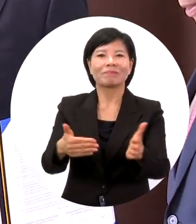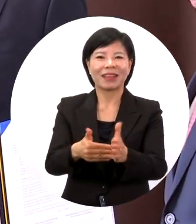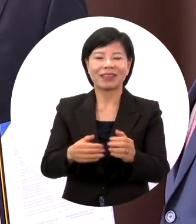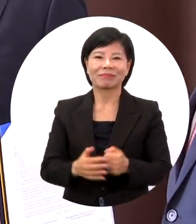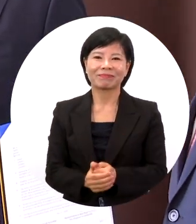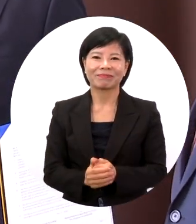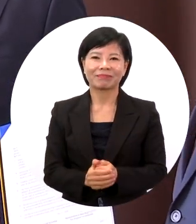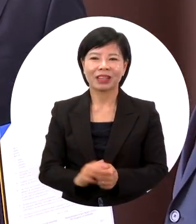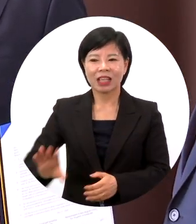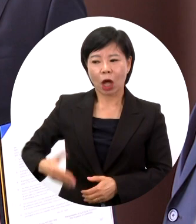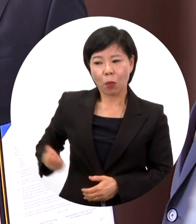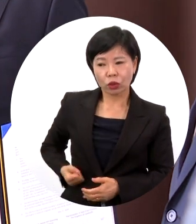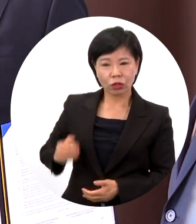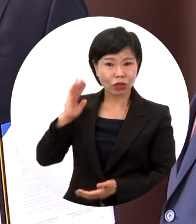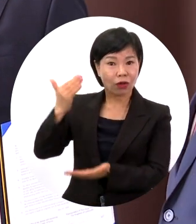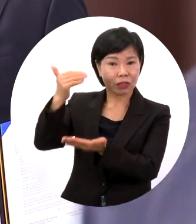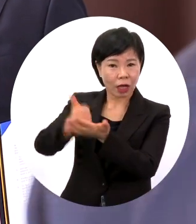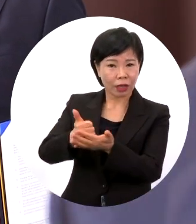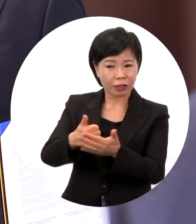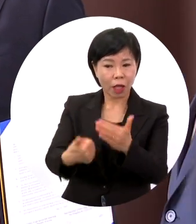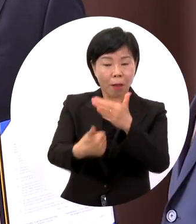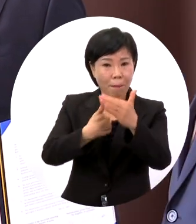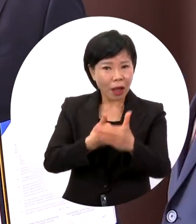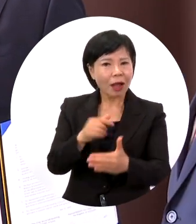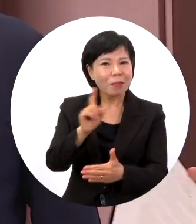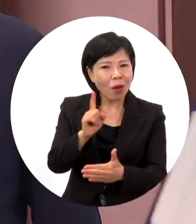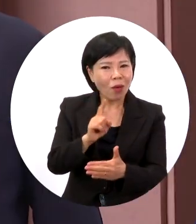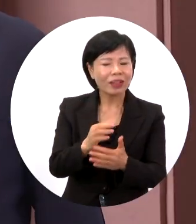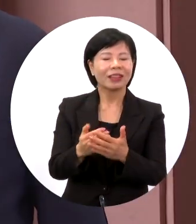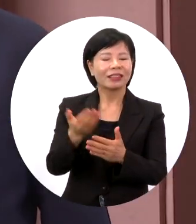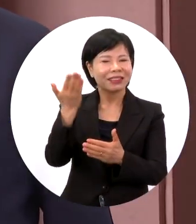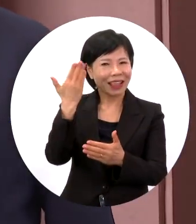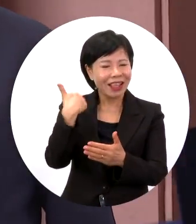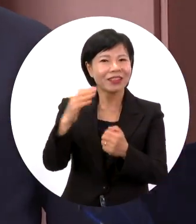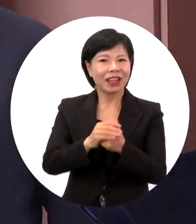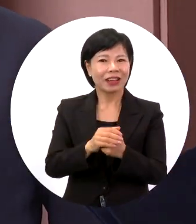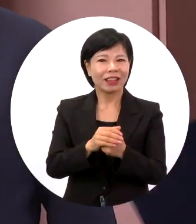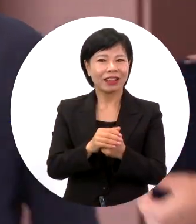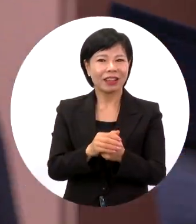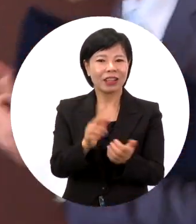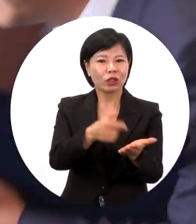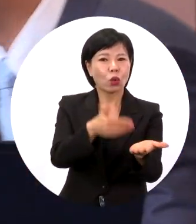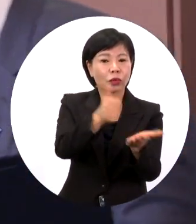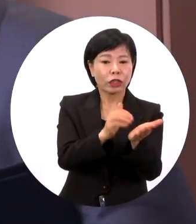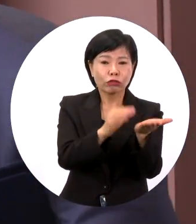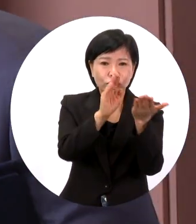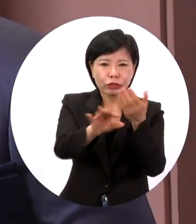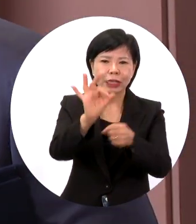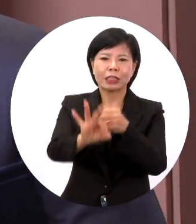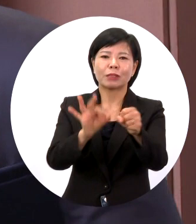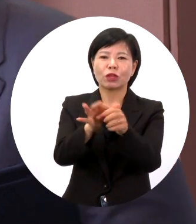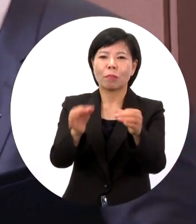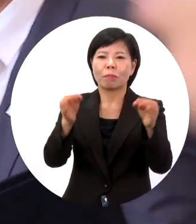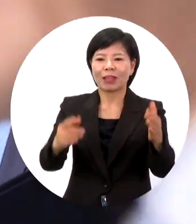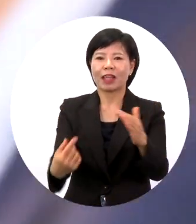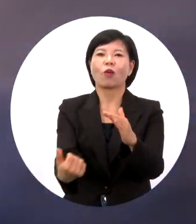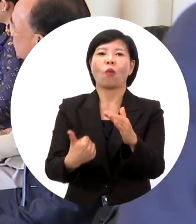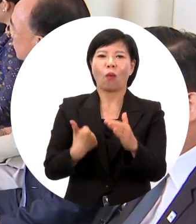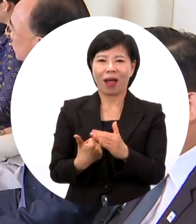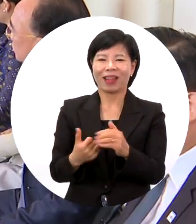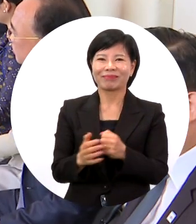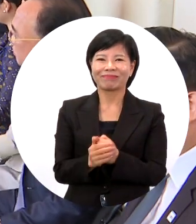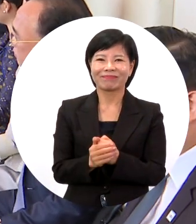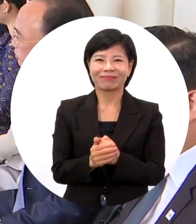체결했습니다. 캄보디아 정상의 방한은 2014년 12월 훈센 총리 이후 10년 만인데요. 윤석열 대통령과